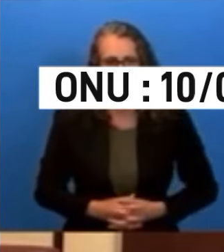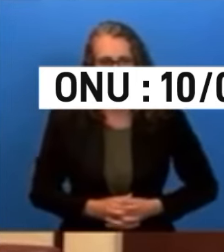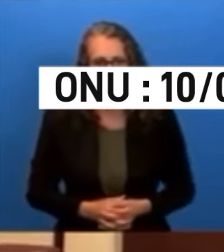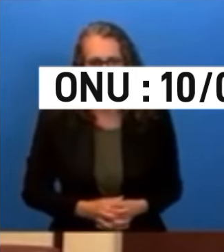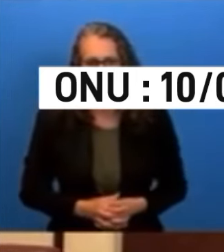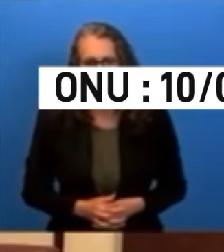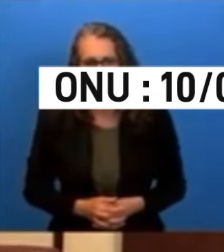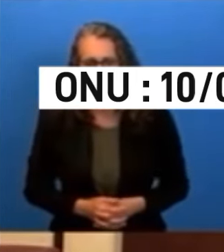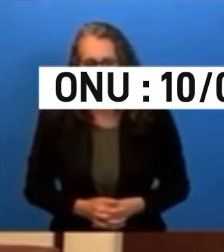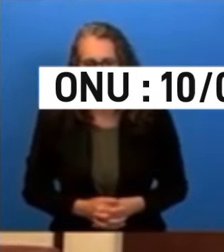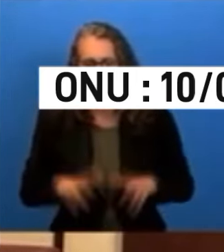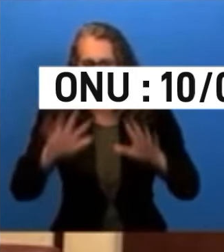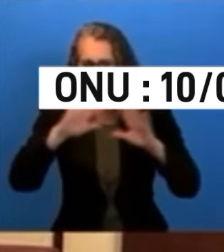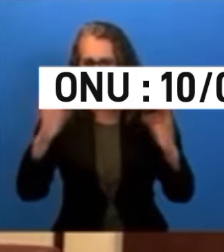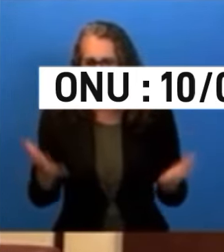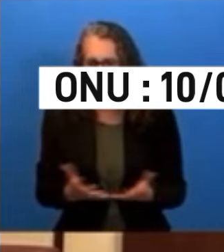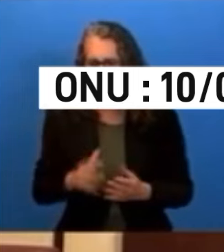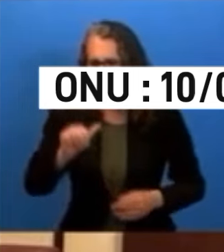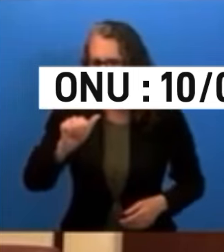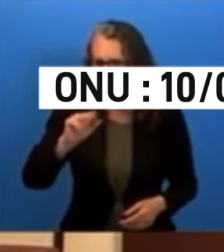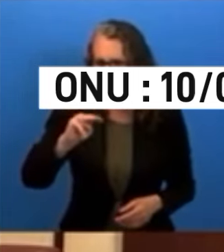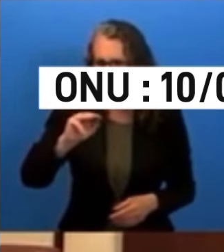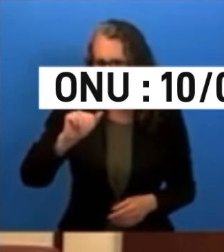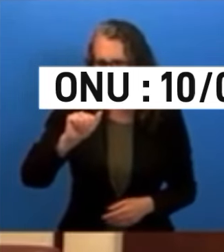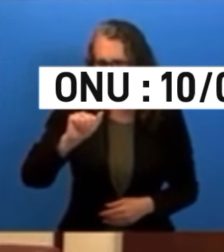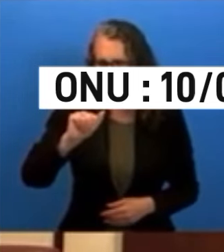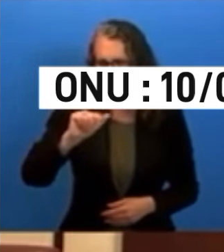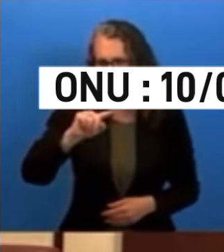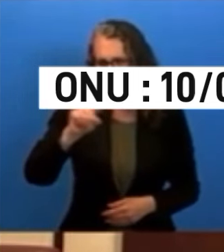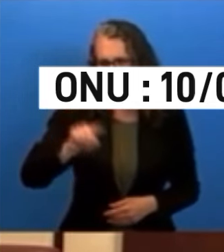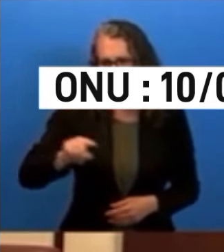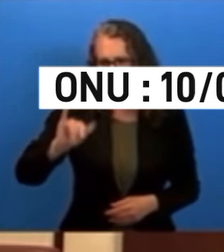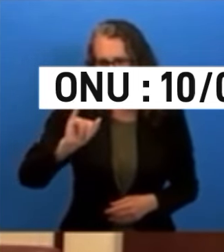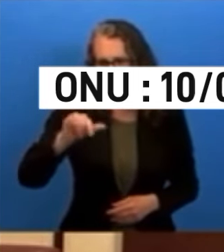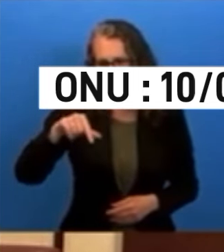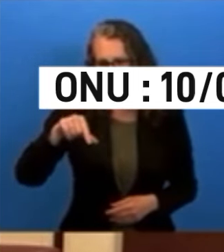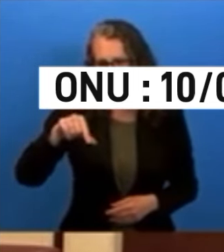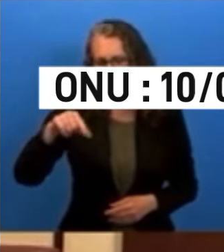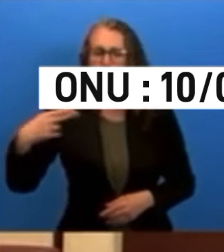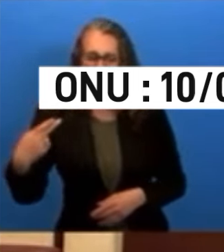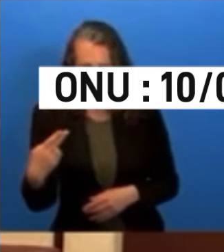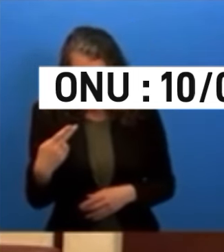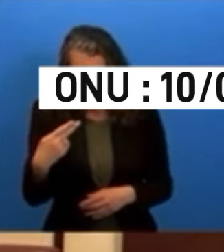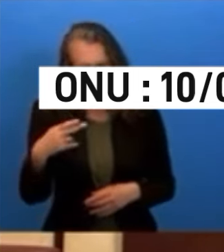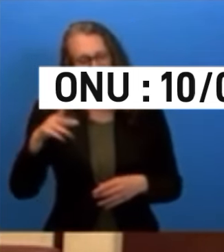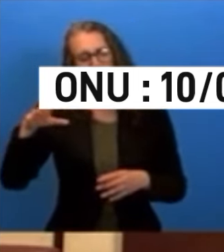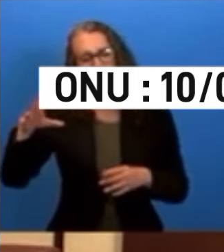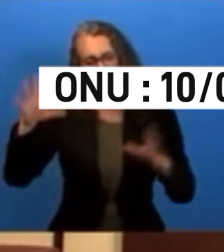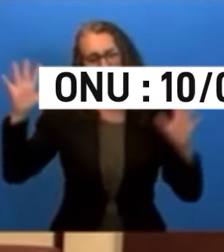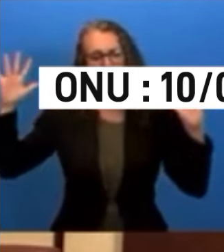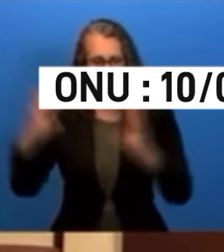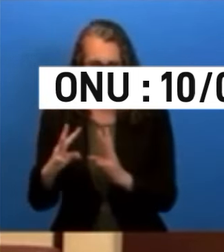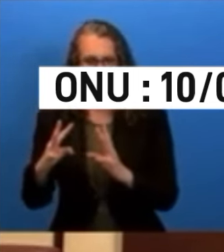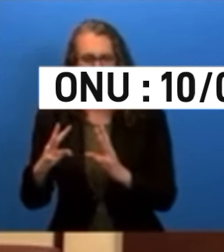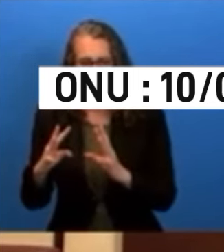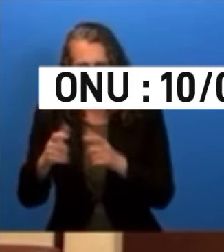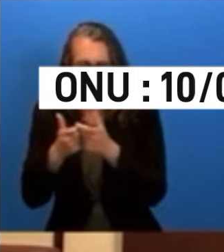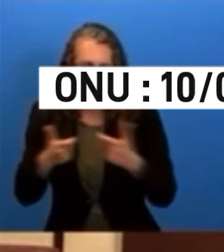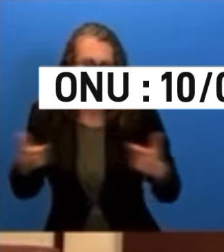بإضرابات والامتناع عن الأكل لا يؤدي إلى تفاقم هذه